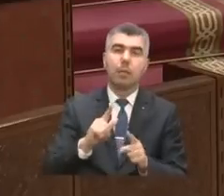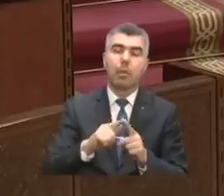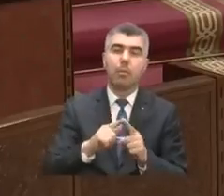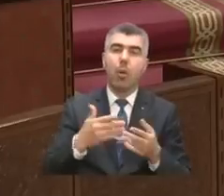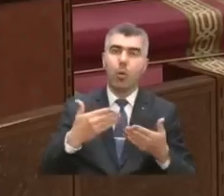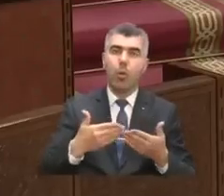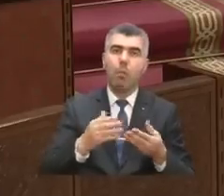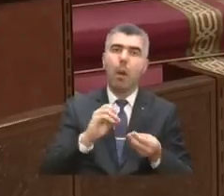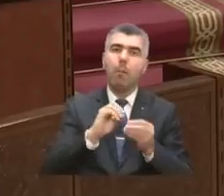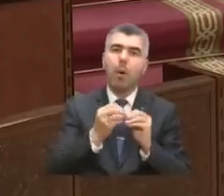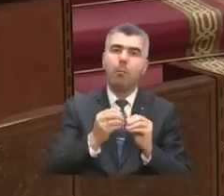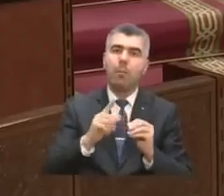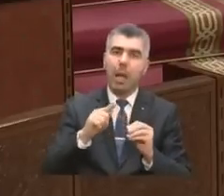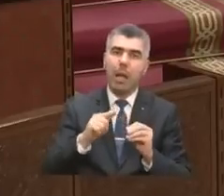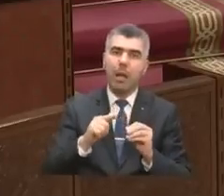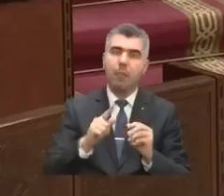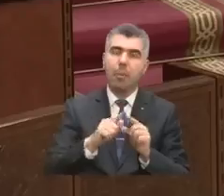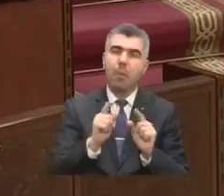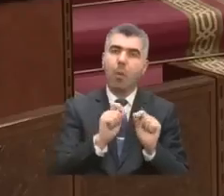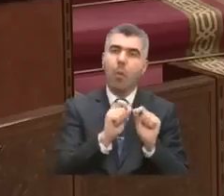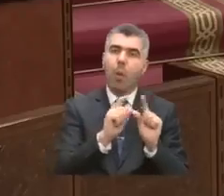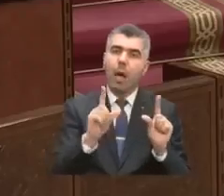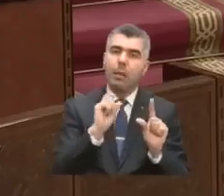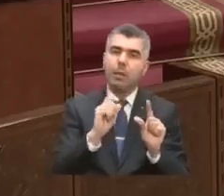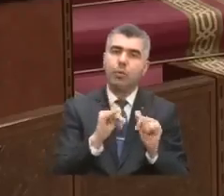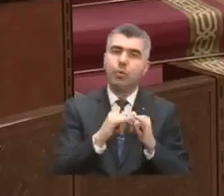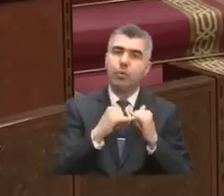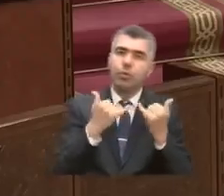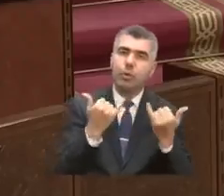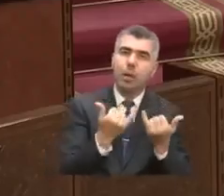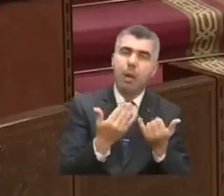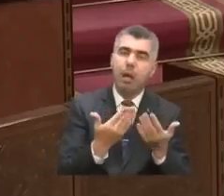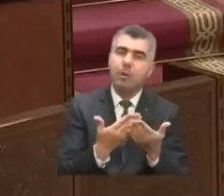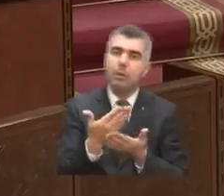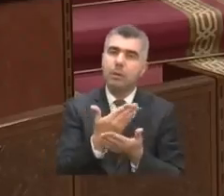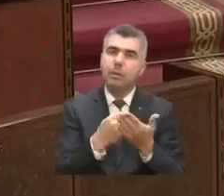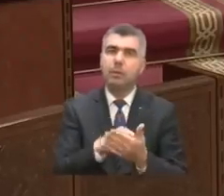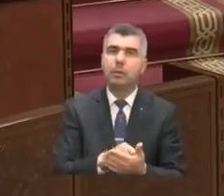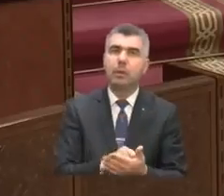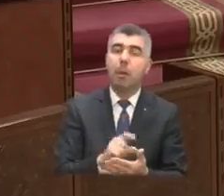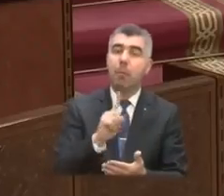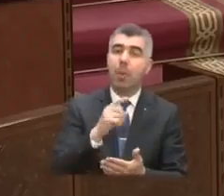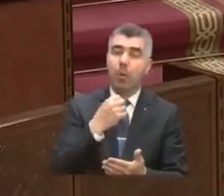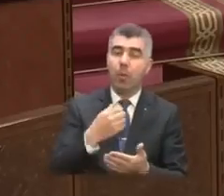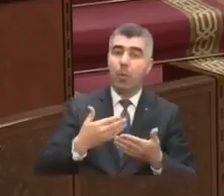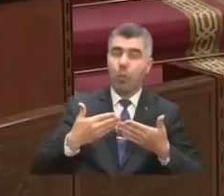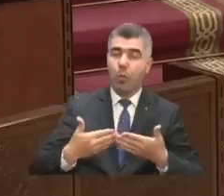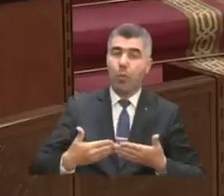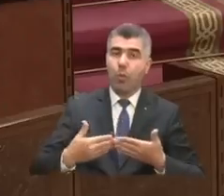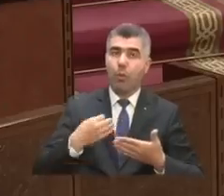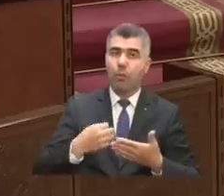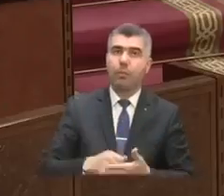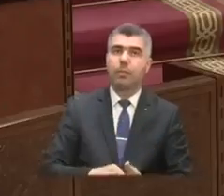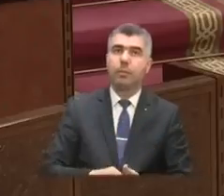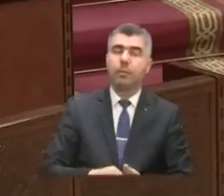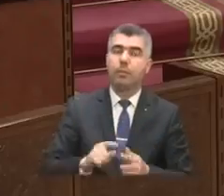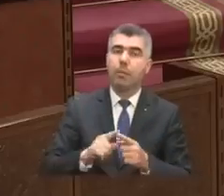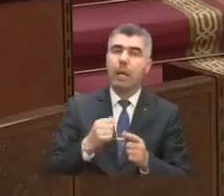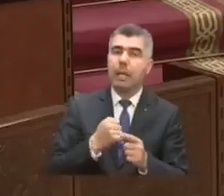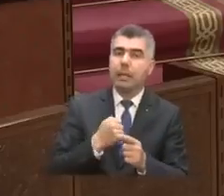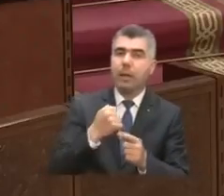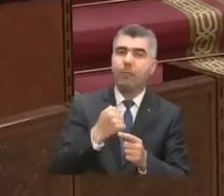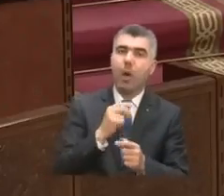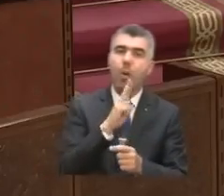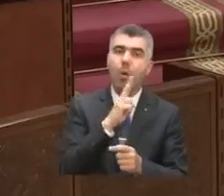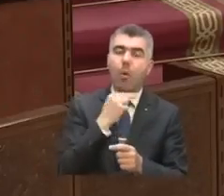هذا الصباح هذا، وكان واضح بانه كانت اجتماعات وكان كذا وكان كذا، لكن شوف انا هنا لكي ادافع عن